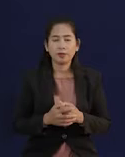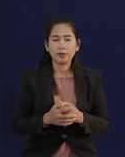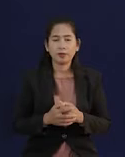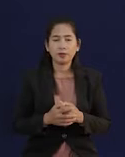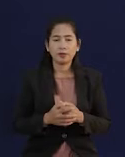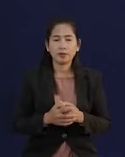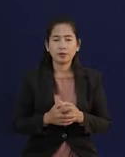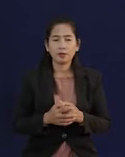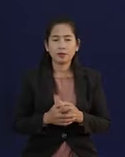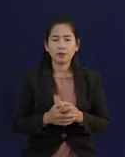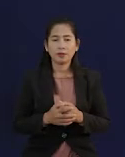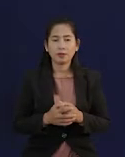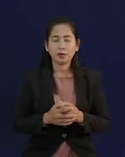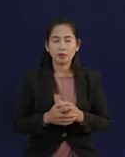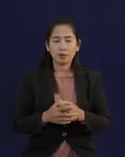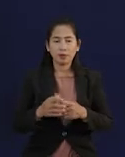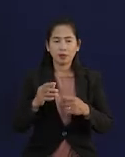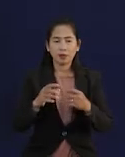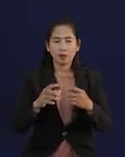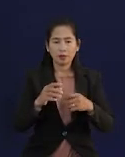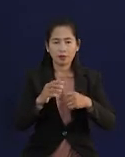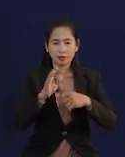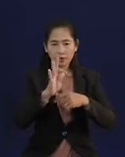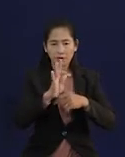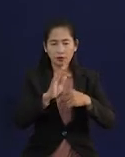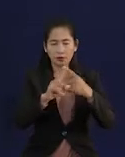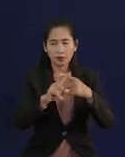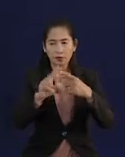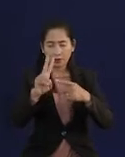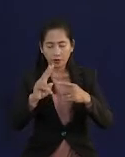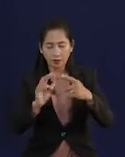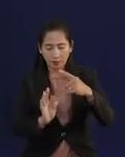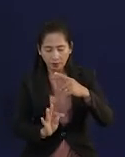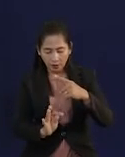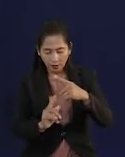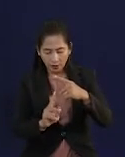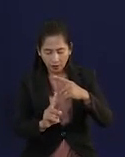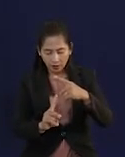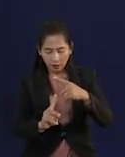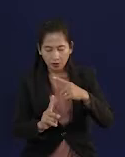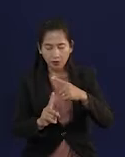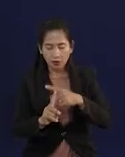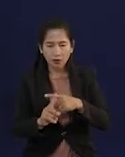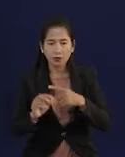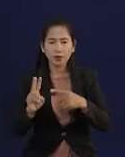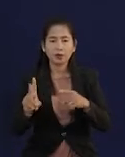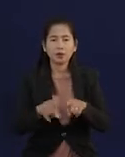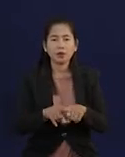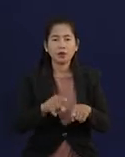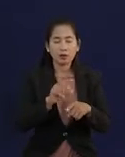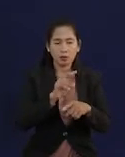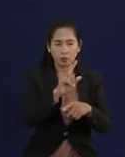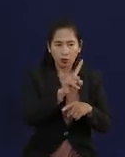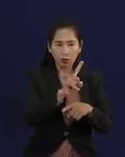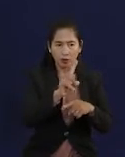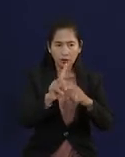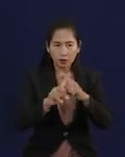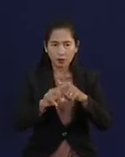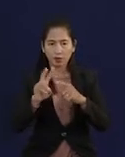Chà, ba phía do côn nâng mê pỉ, phía bay có côn nâng mê pỉ đôi khí nế. Tỏ chắc dân côn. Mùi bì